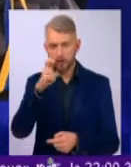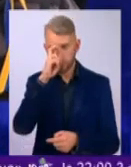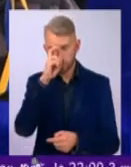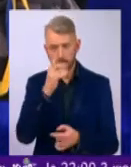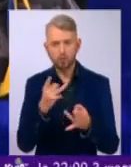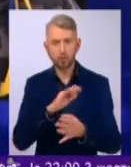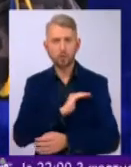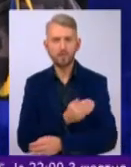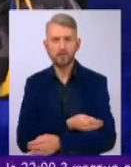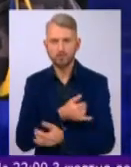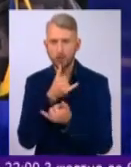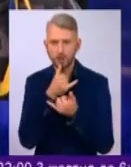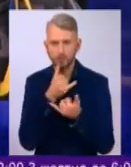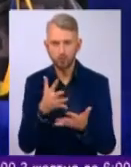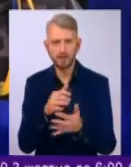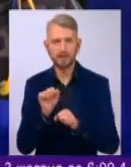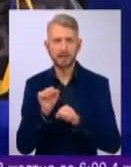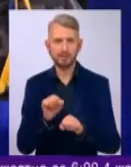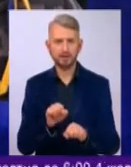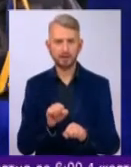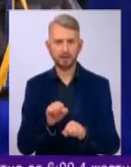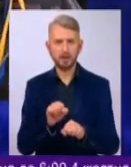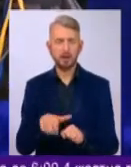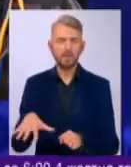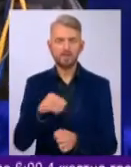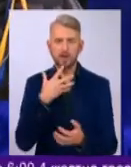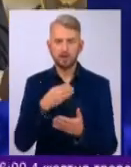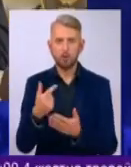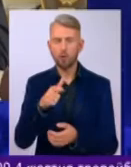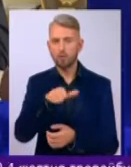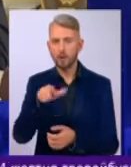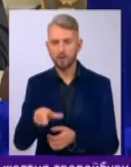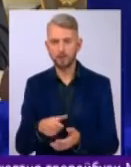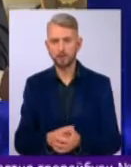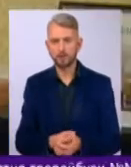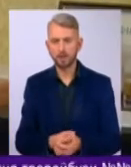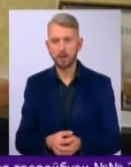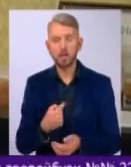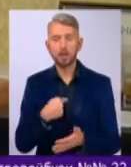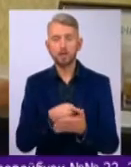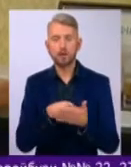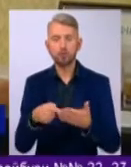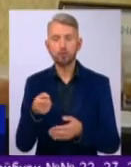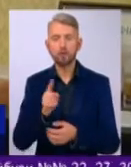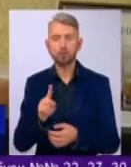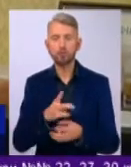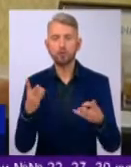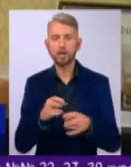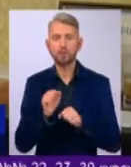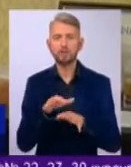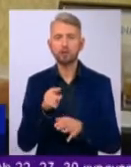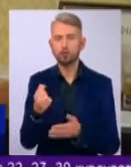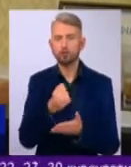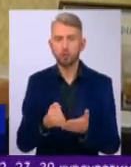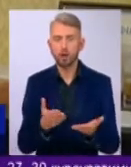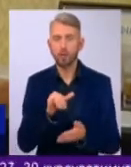просто фізично не в змозі захистити всіх своїх громадян. Я наголошую на тому, що треба здати цю зброю,